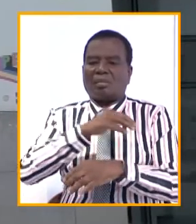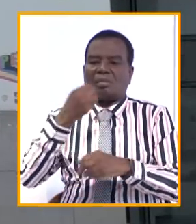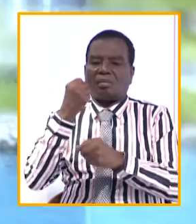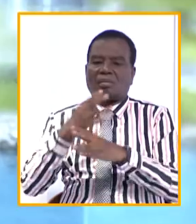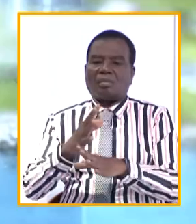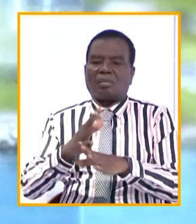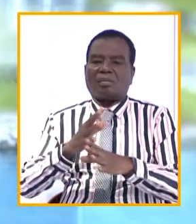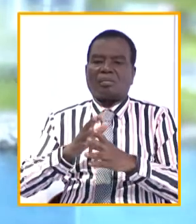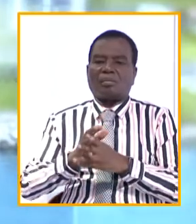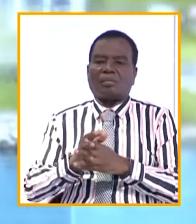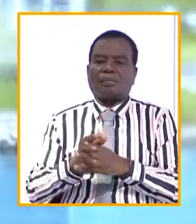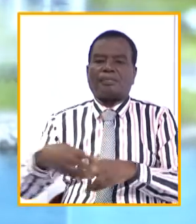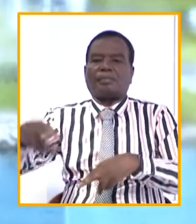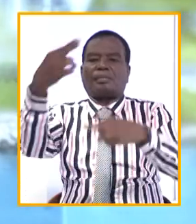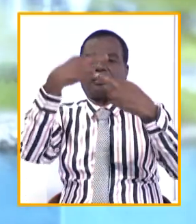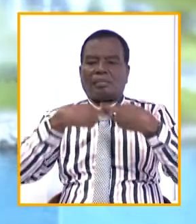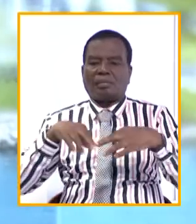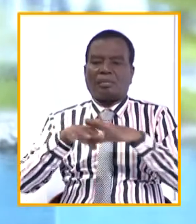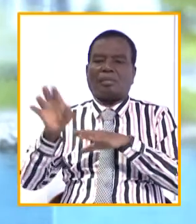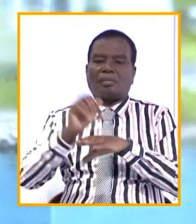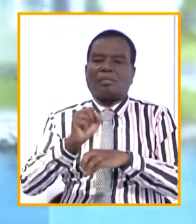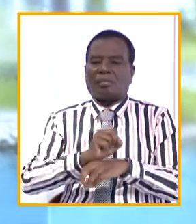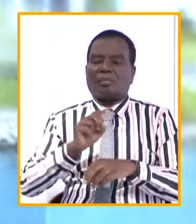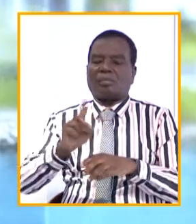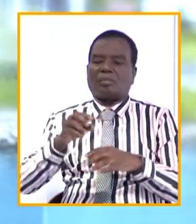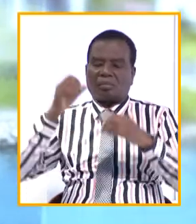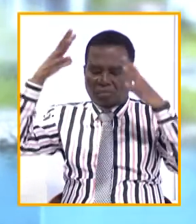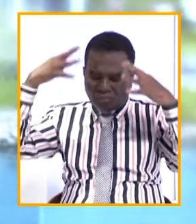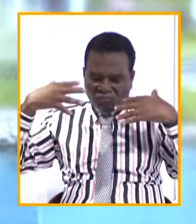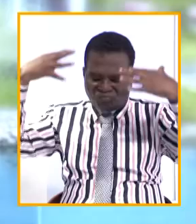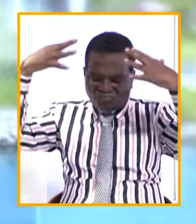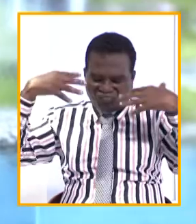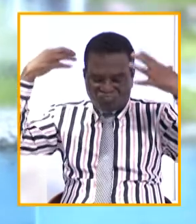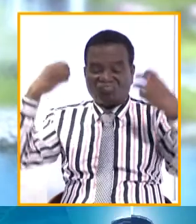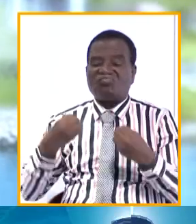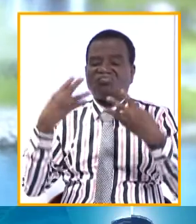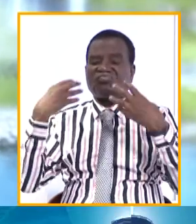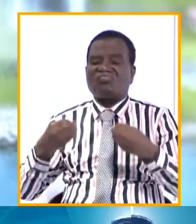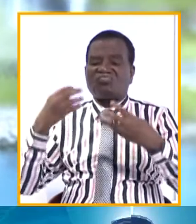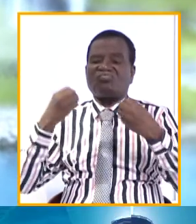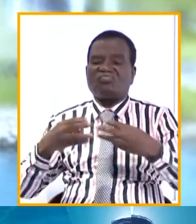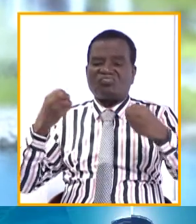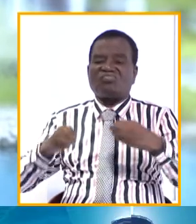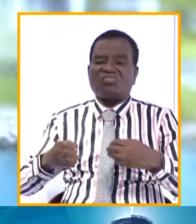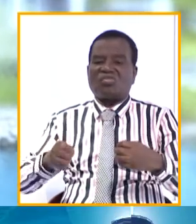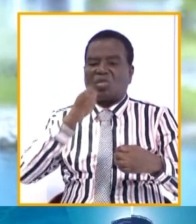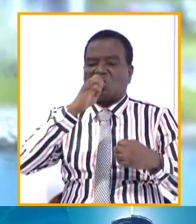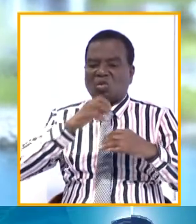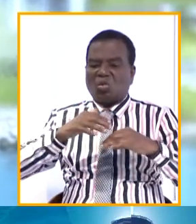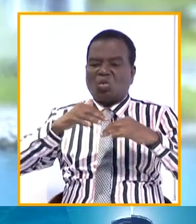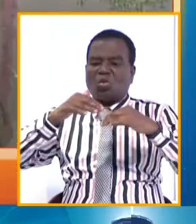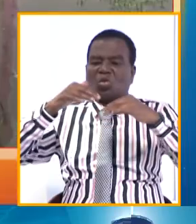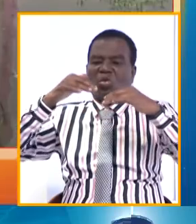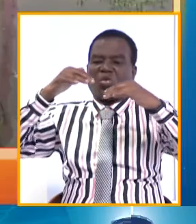accomplie. Un retour en Côte d'Ivoire où il pleut énormément. Normal, nous sommes en saison des pluies. Et les inondations se signalent dans certains quartiers